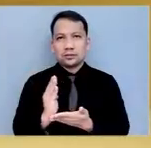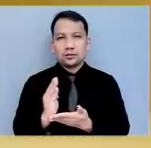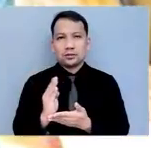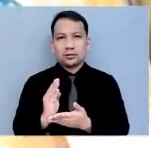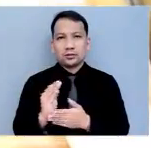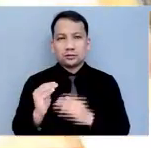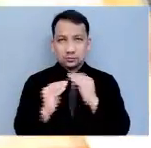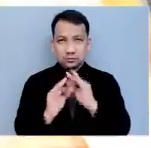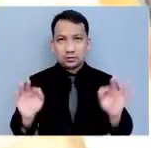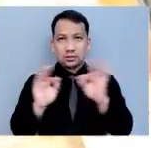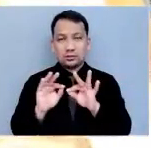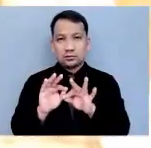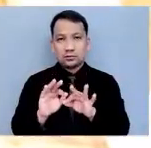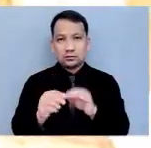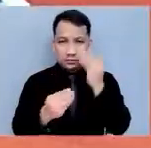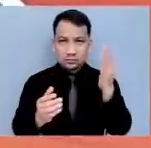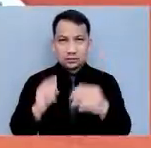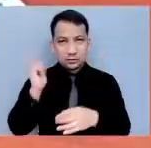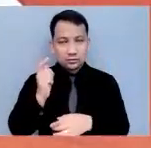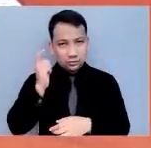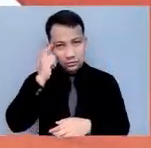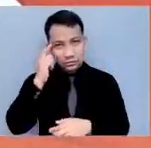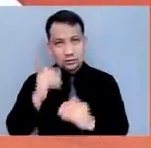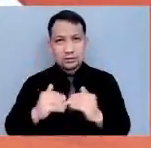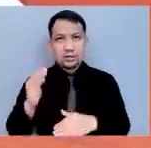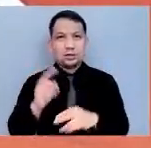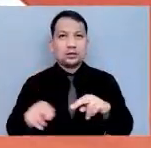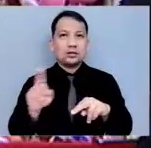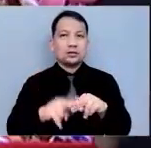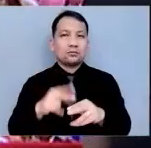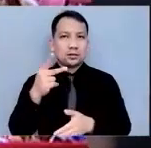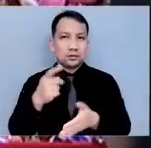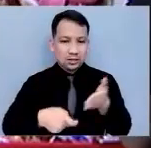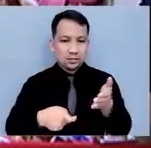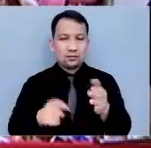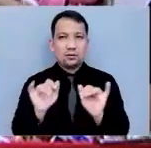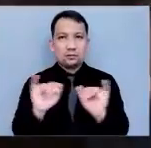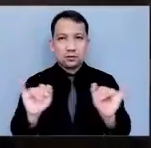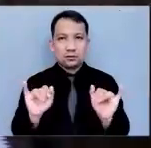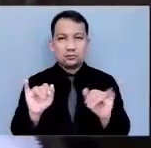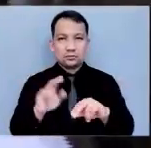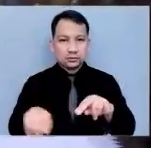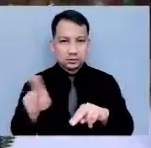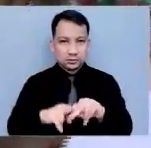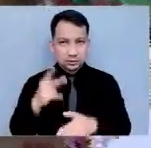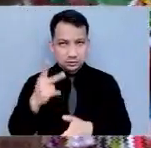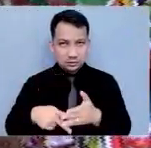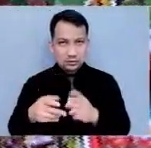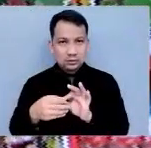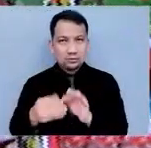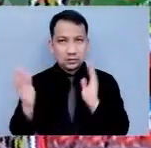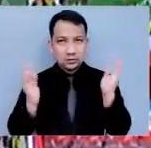yan, ang maaari lang gawin ng gobyerno ay magtaas ng buwis. Katumbas niyan, posibleng taas presyo sa bilihin at